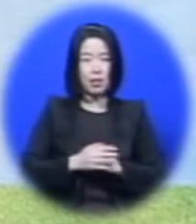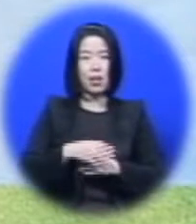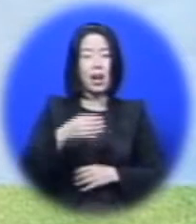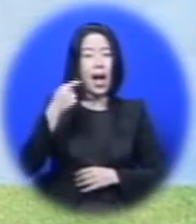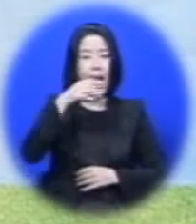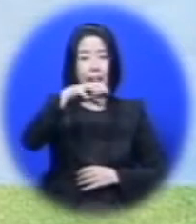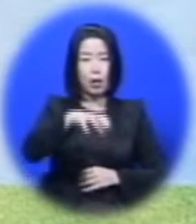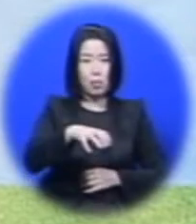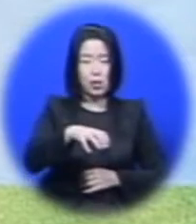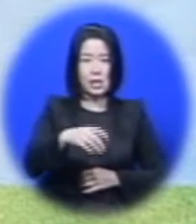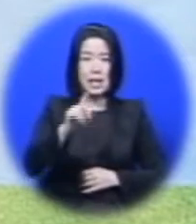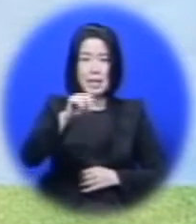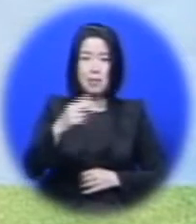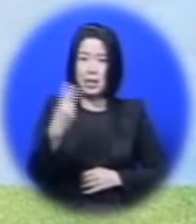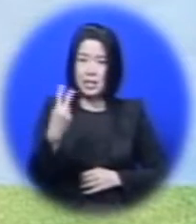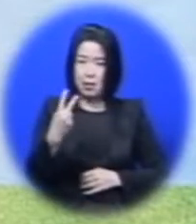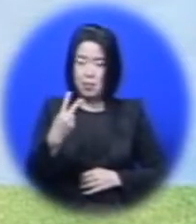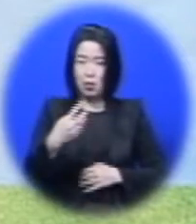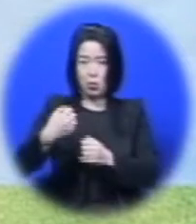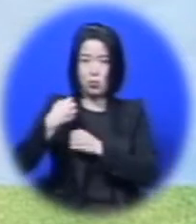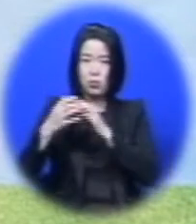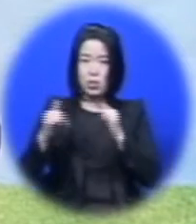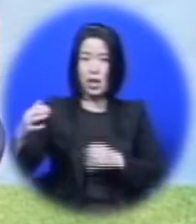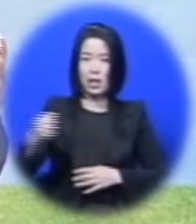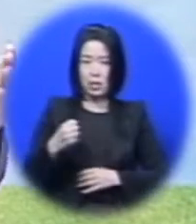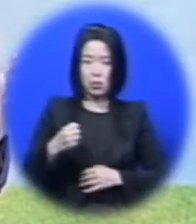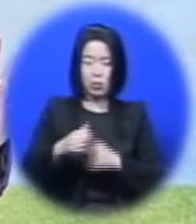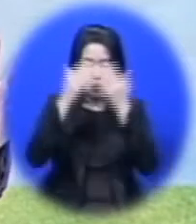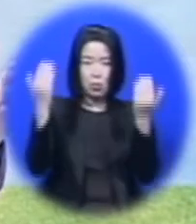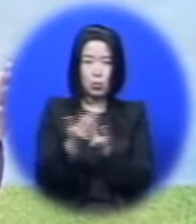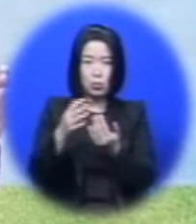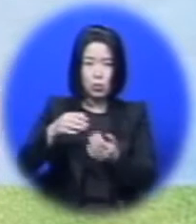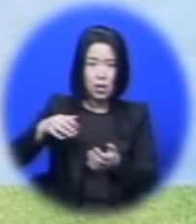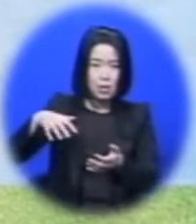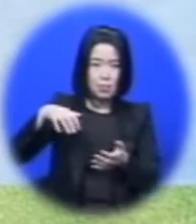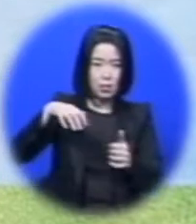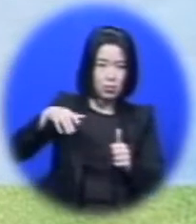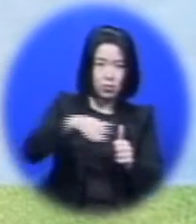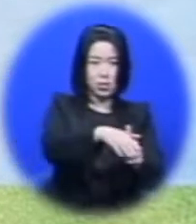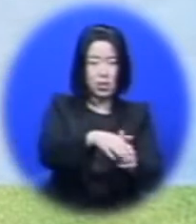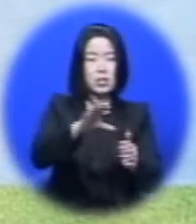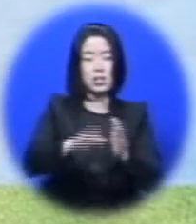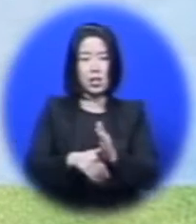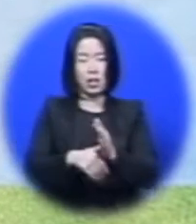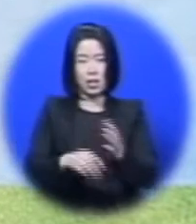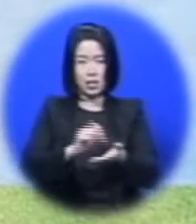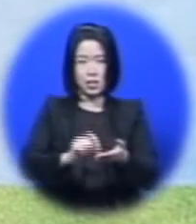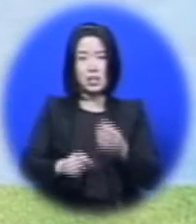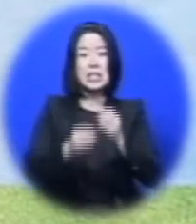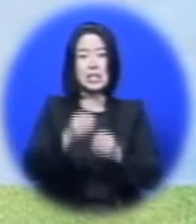에돔을 1만 2천 명 에돔의 군사를 다 멸절시켰을 때 쓴 시다 그렇게